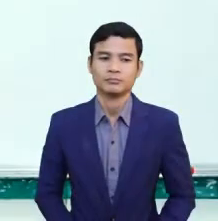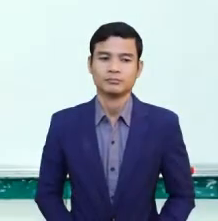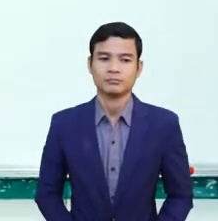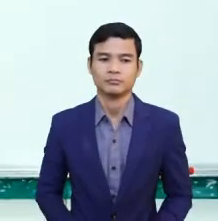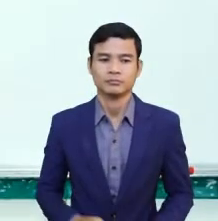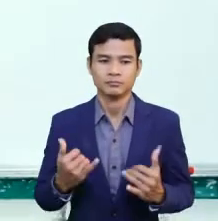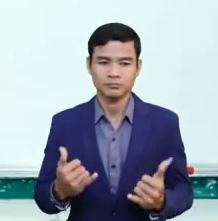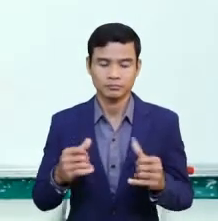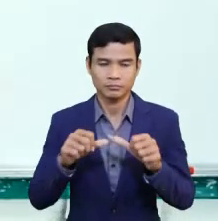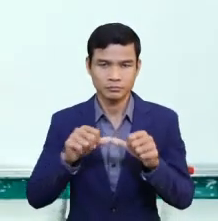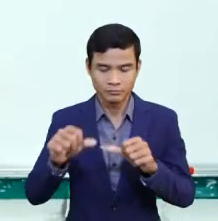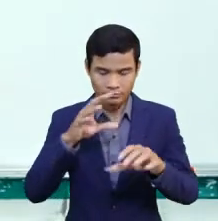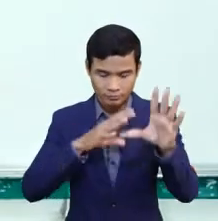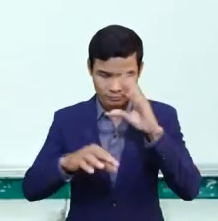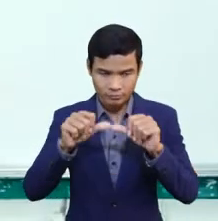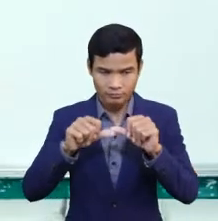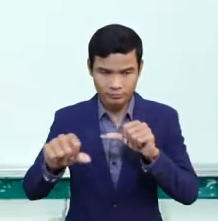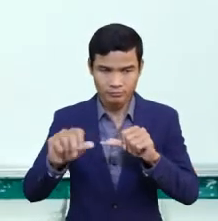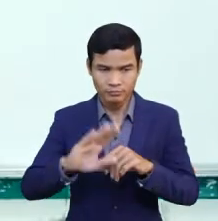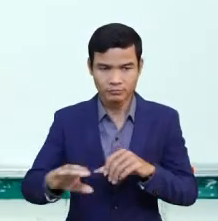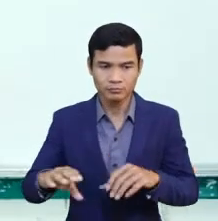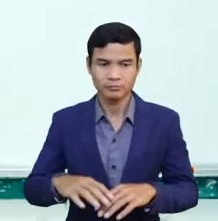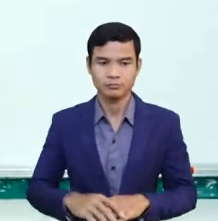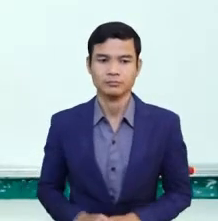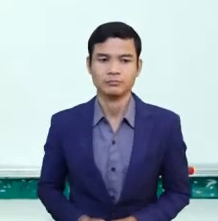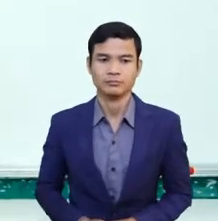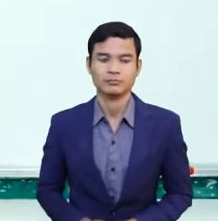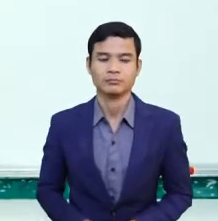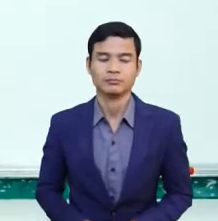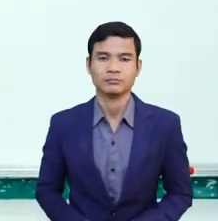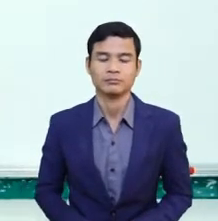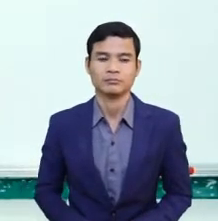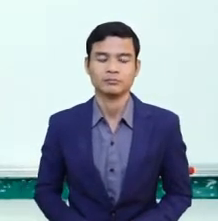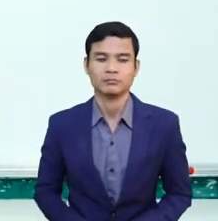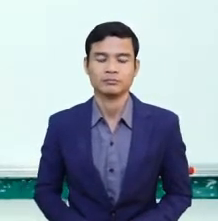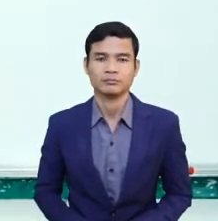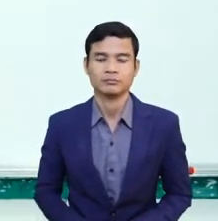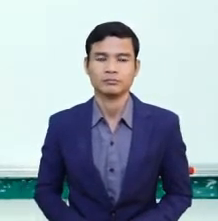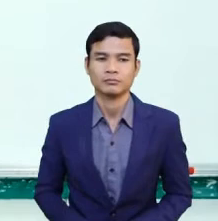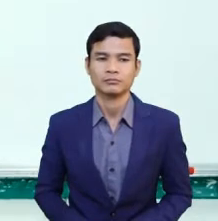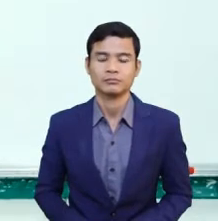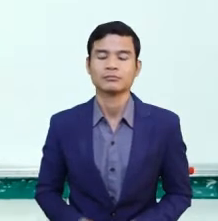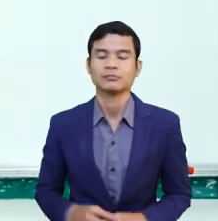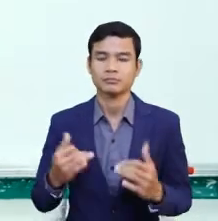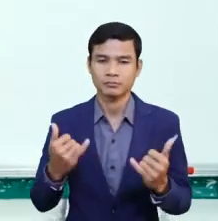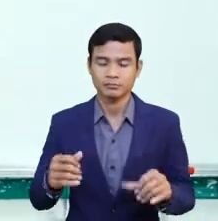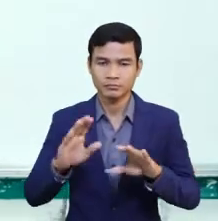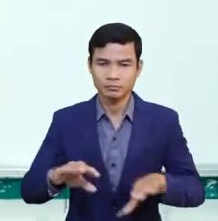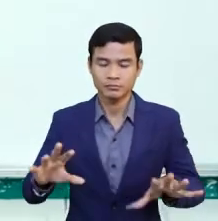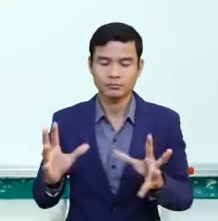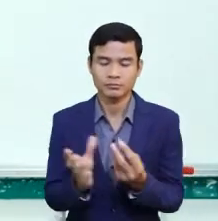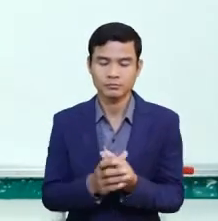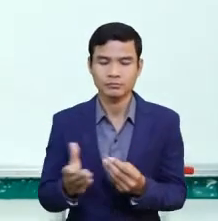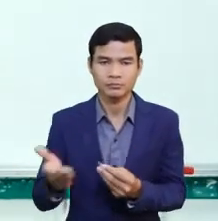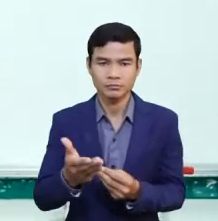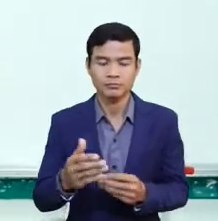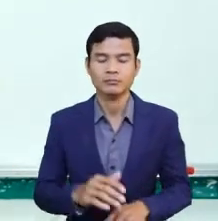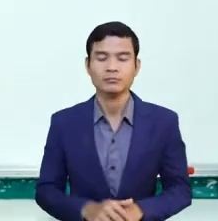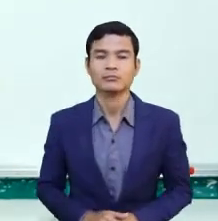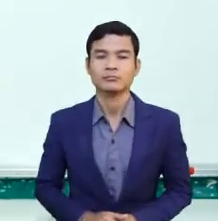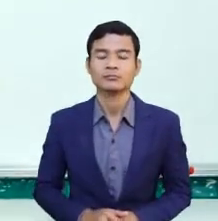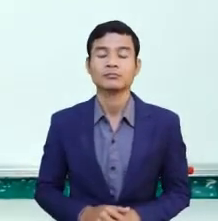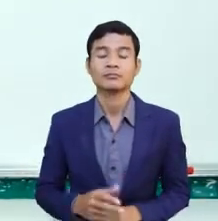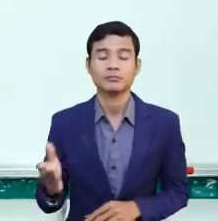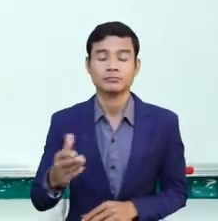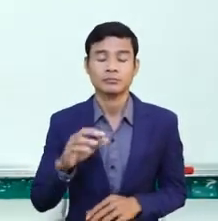Chà, lấy dương bằng to ca riêng được bao dương bằng to từ tiện đó con. Chà. Chà, lấy con tặng ạ khí nha, chà con.